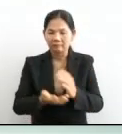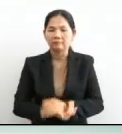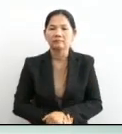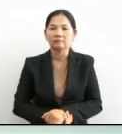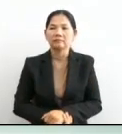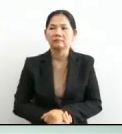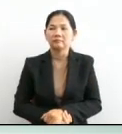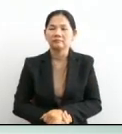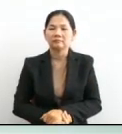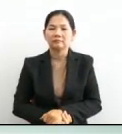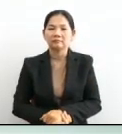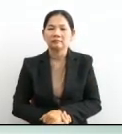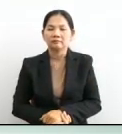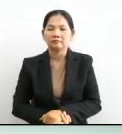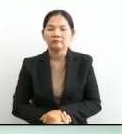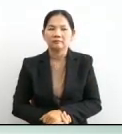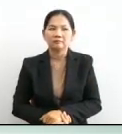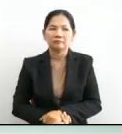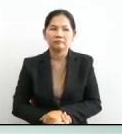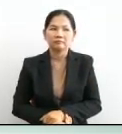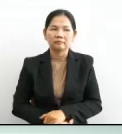này